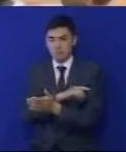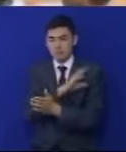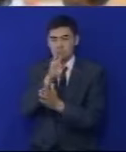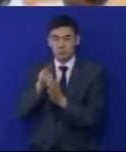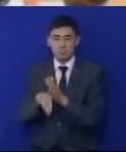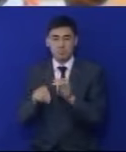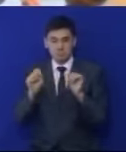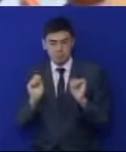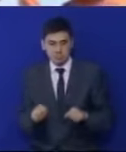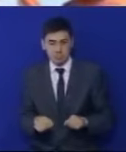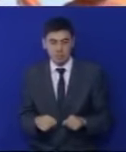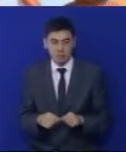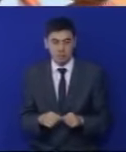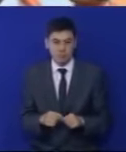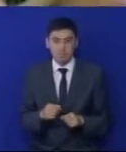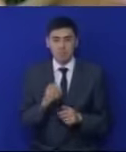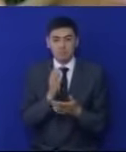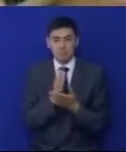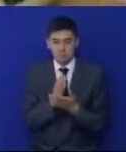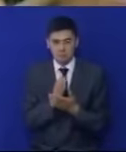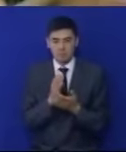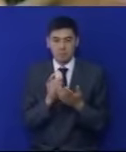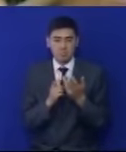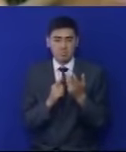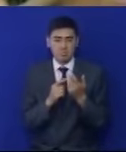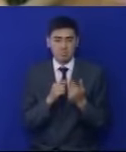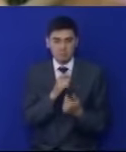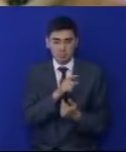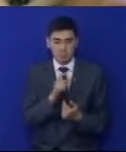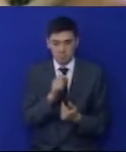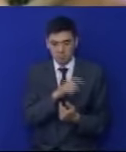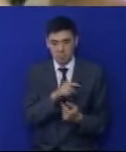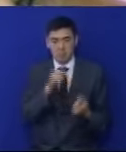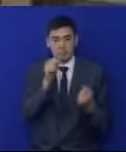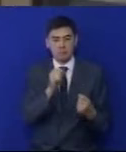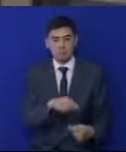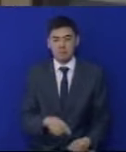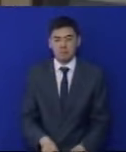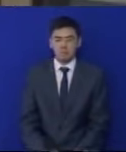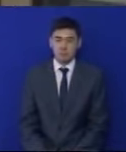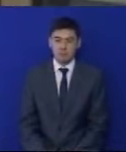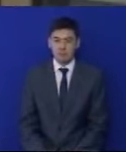алуына болады. Тек орындарды бөлуде бір қатар санаттағы азаматтар басымдыққа ие.